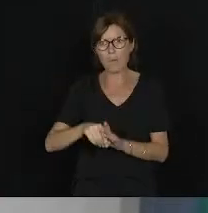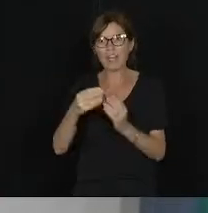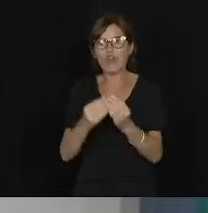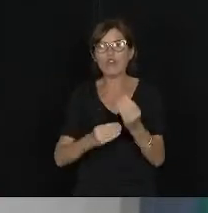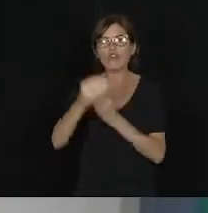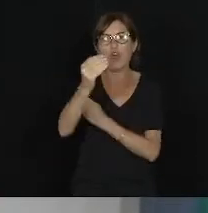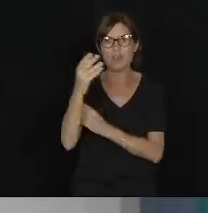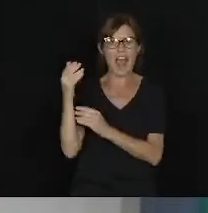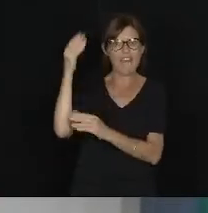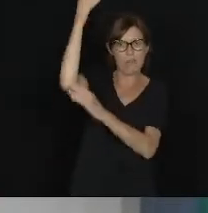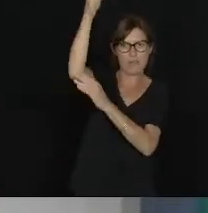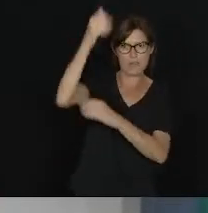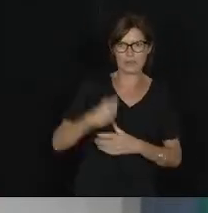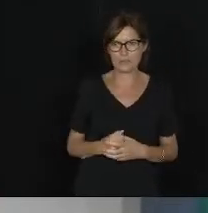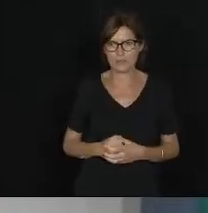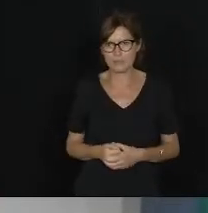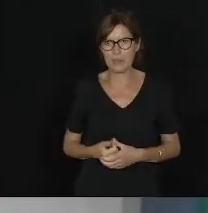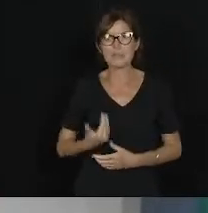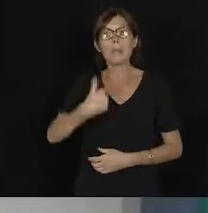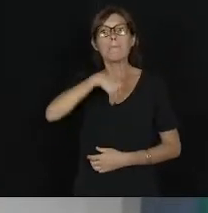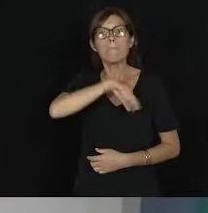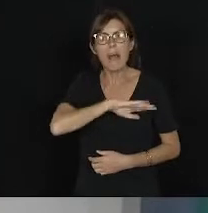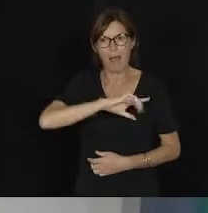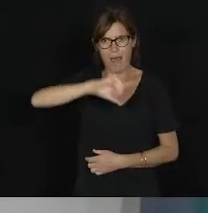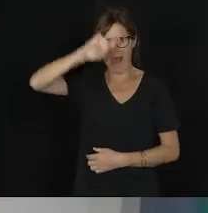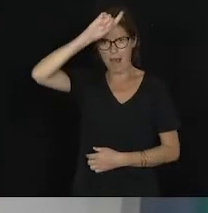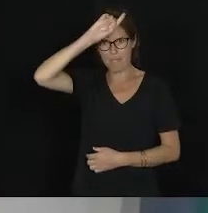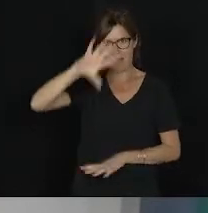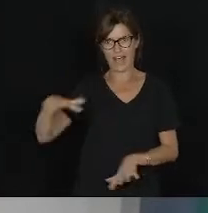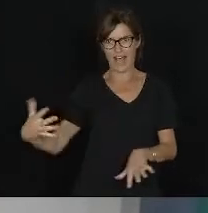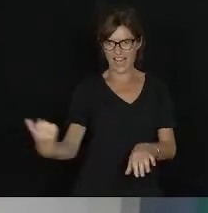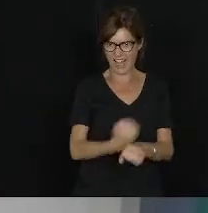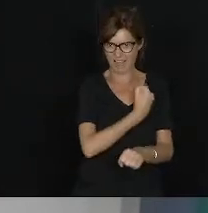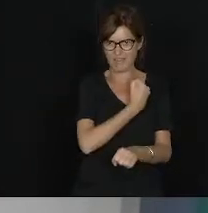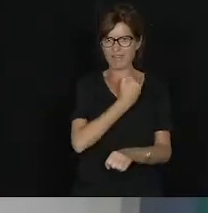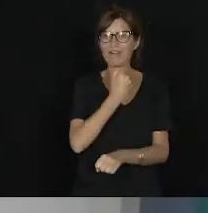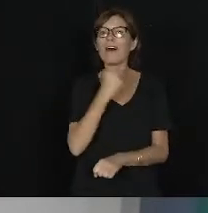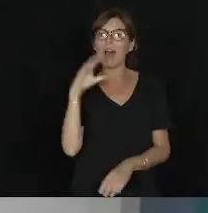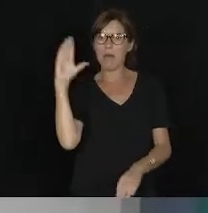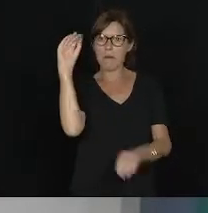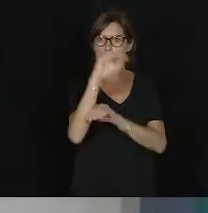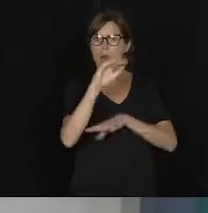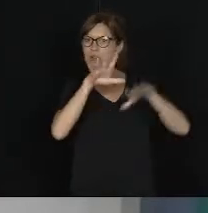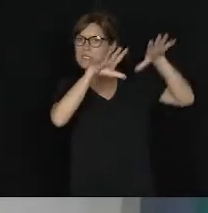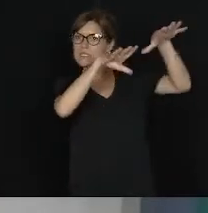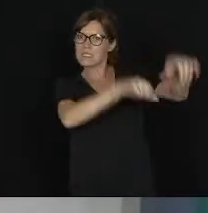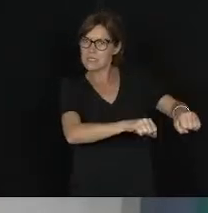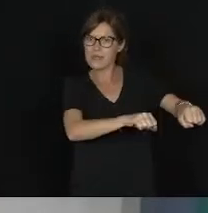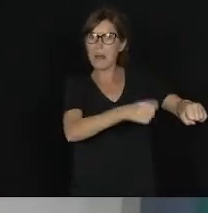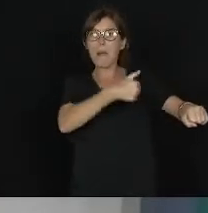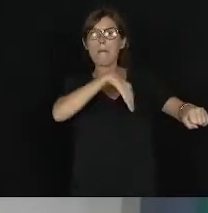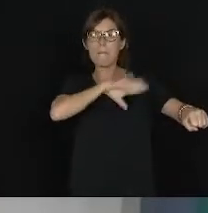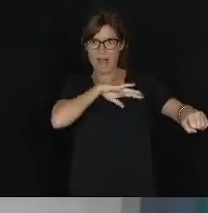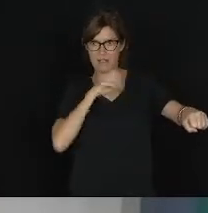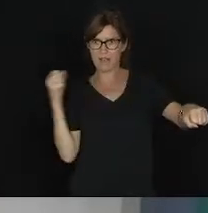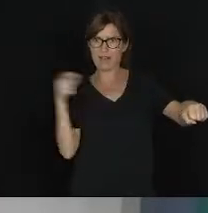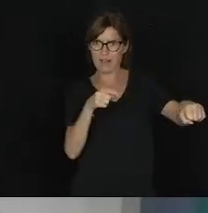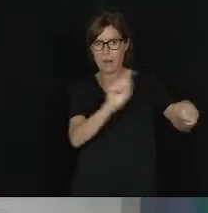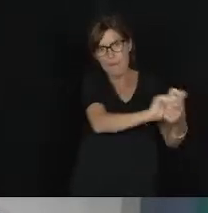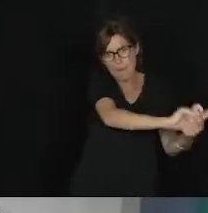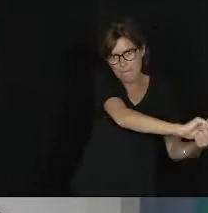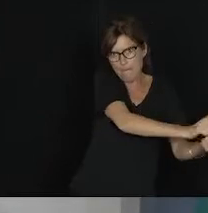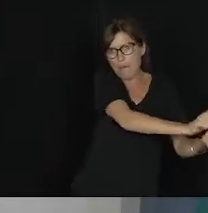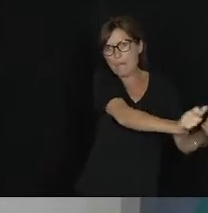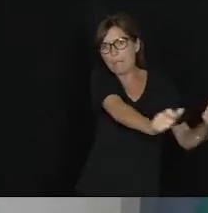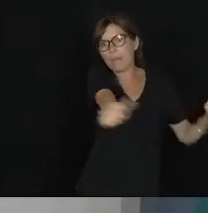Hein. C'est parce que l'Allemagne a conquis la Pologne qu'elle a pu mettre en place l'ensemble de ces institutions qui